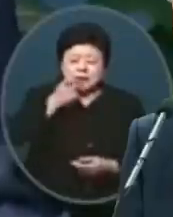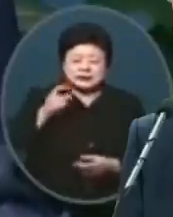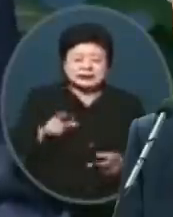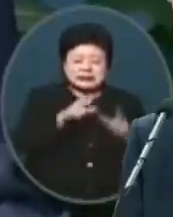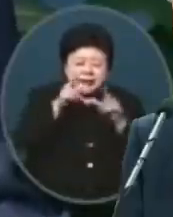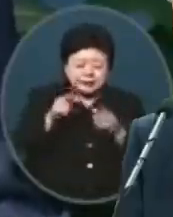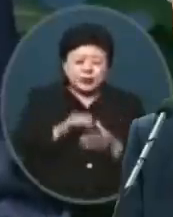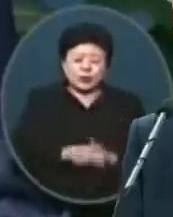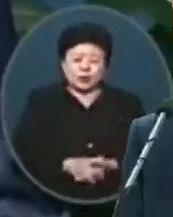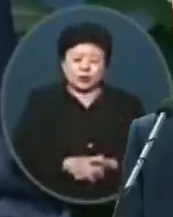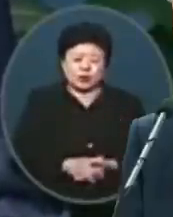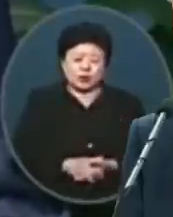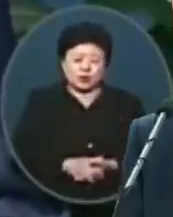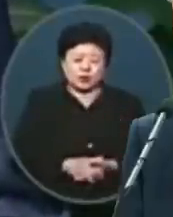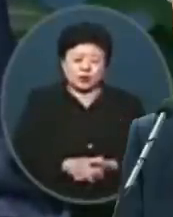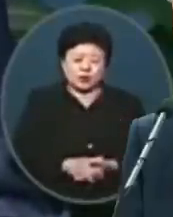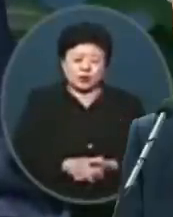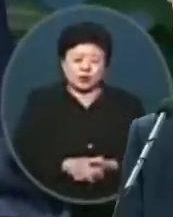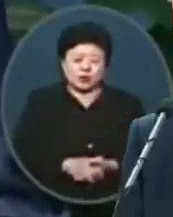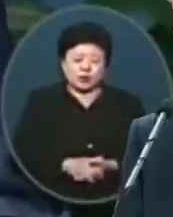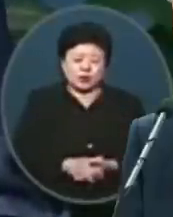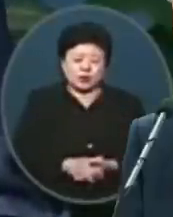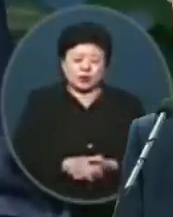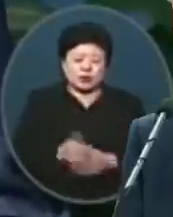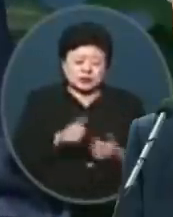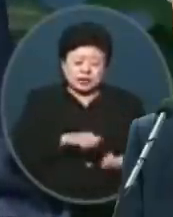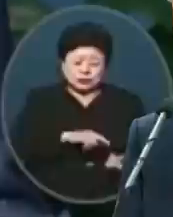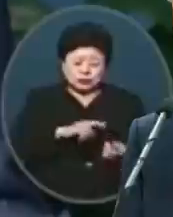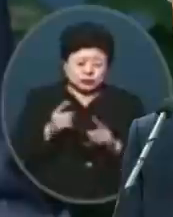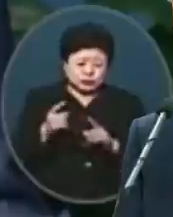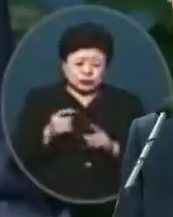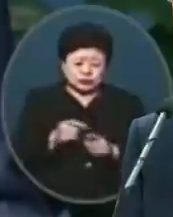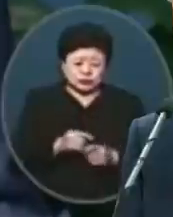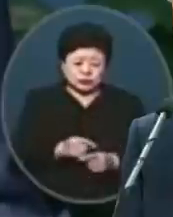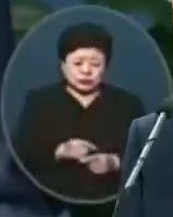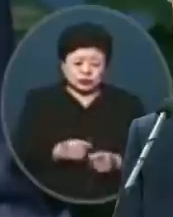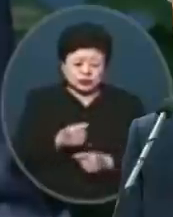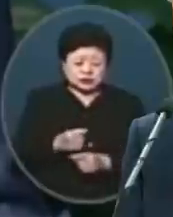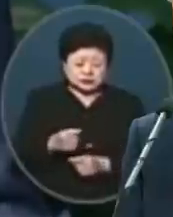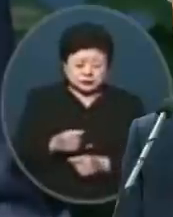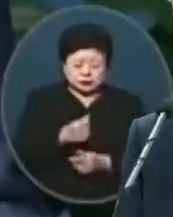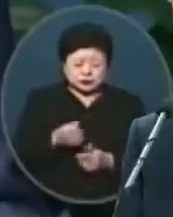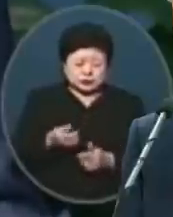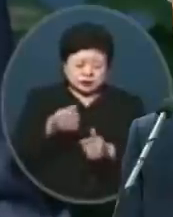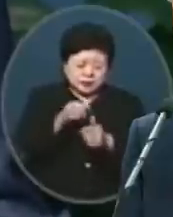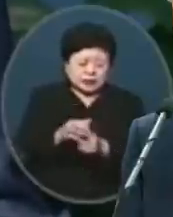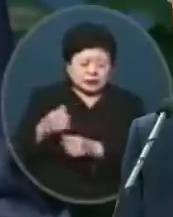생활도, 살고 죽는 것도 다 짊어졌었습니다.